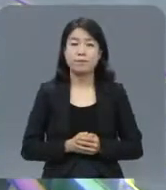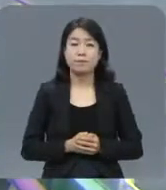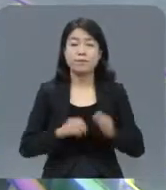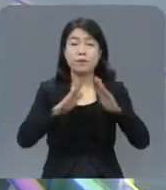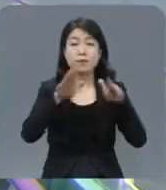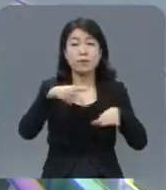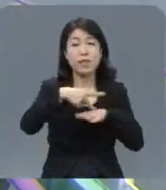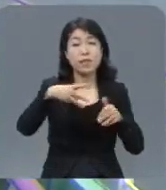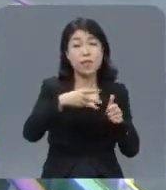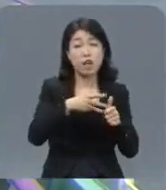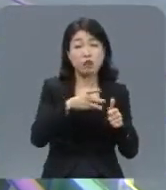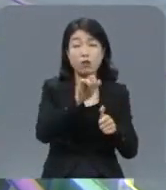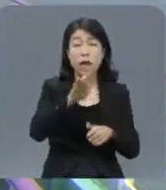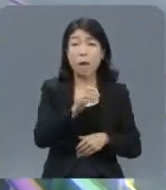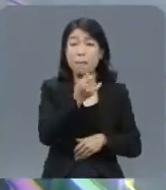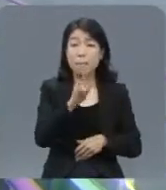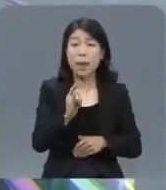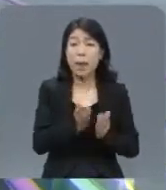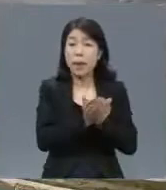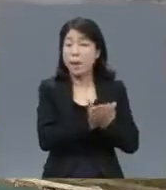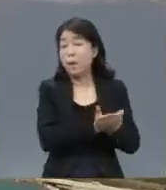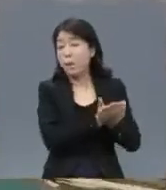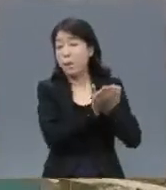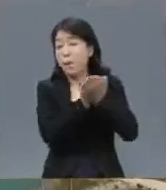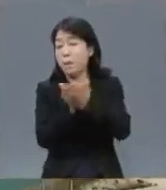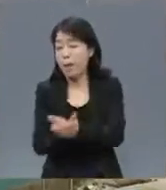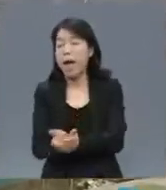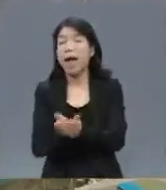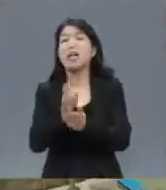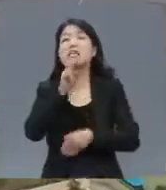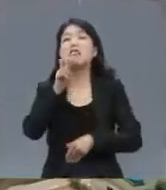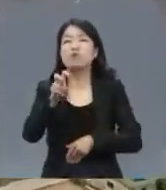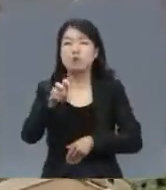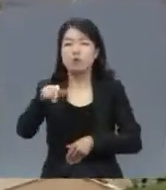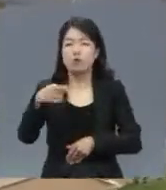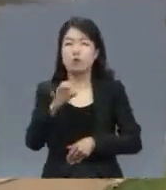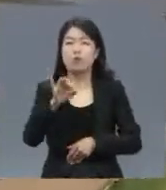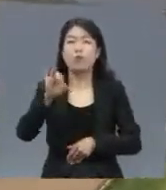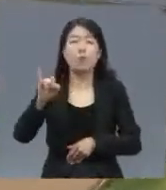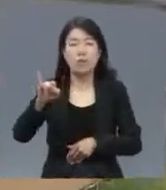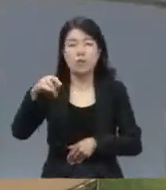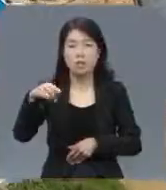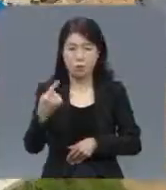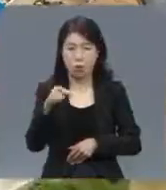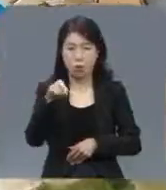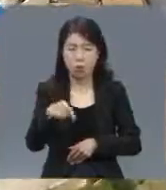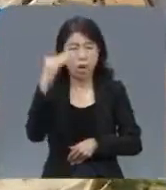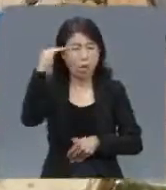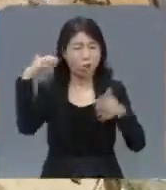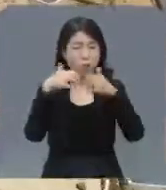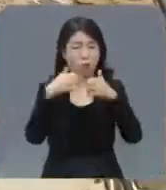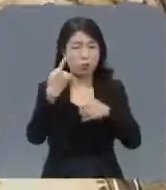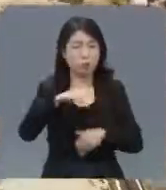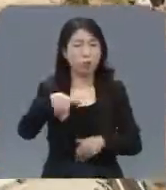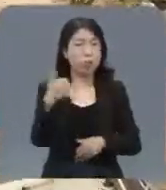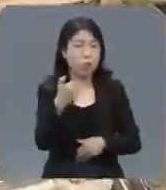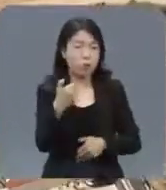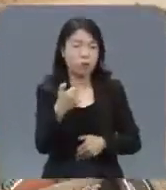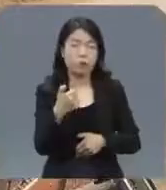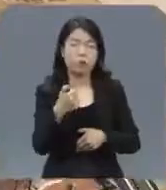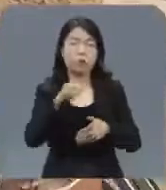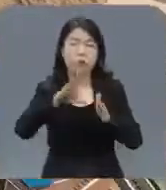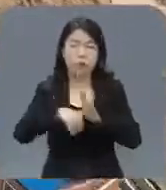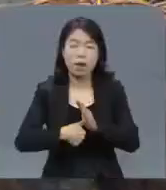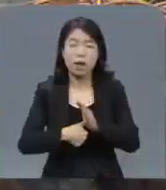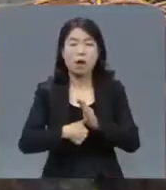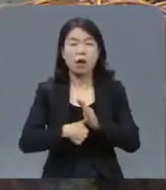전남 신안군 앞에도 에서 100킬로 20분 거리에 보입니다 한국전쟁이 한창이던 1950년 9월 쯤 이 마을에서는